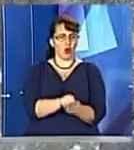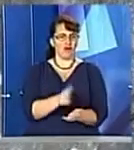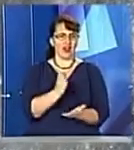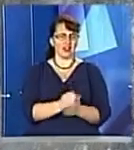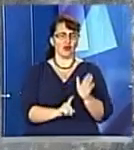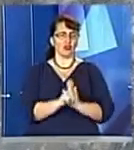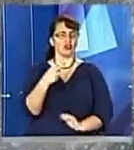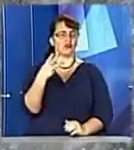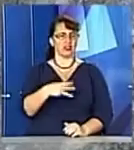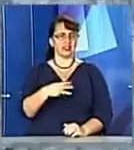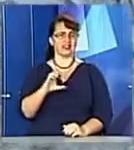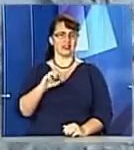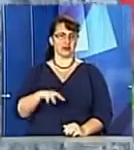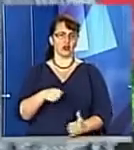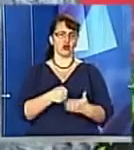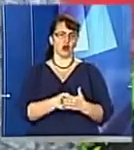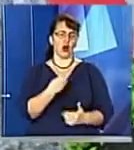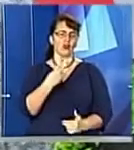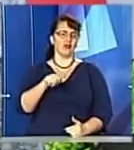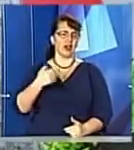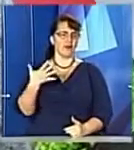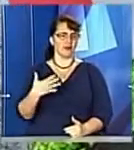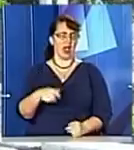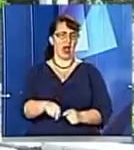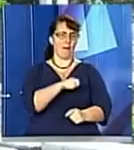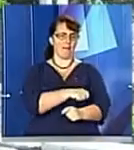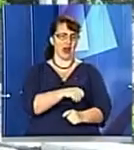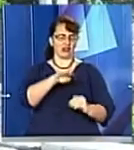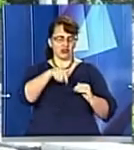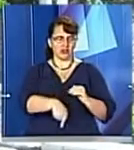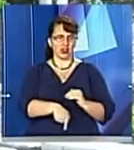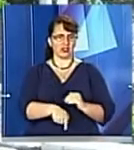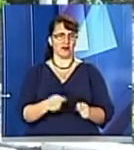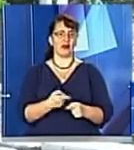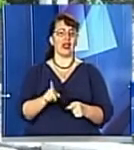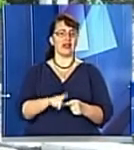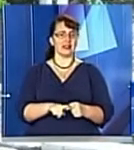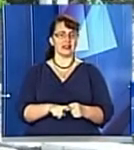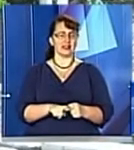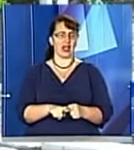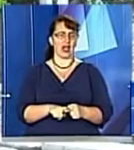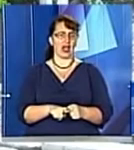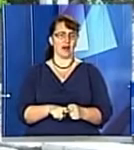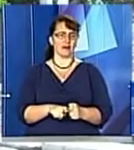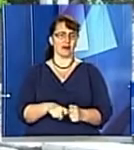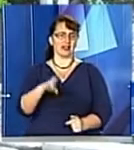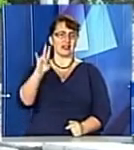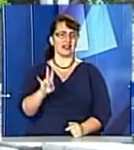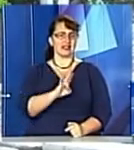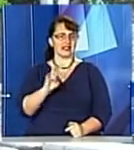від 30 сантиметрів до 2,5 метрів від нинішньої поверхні. Це при старих